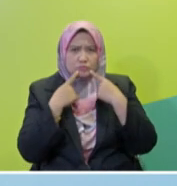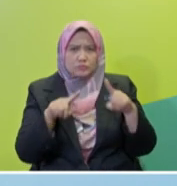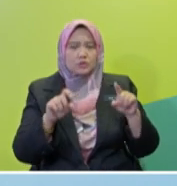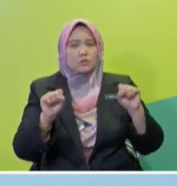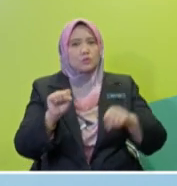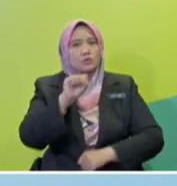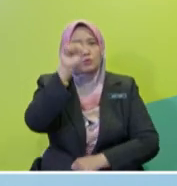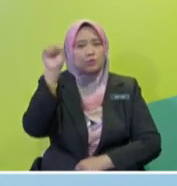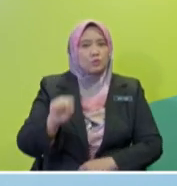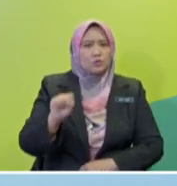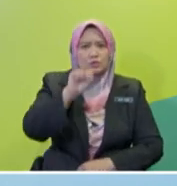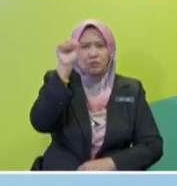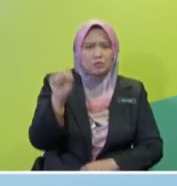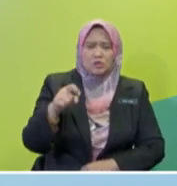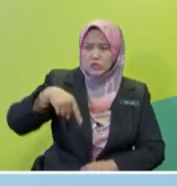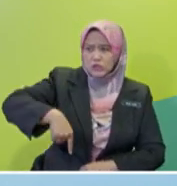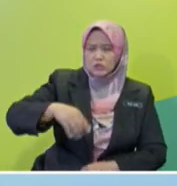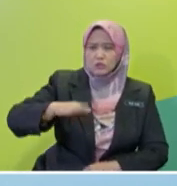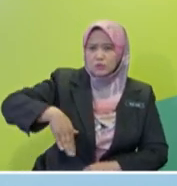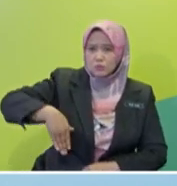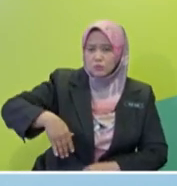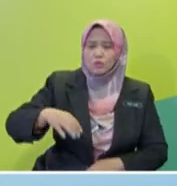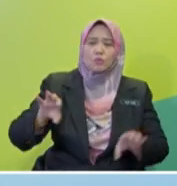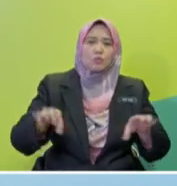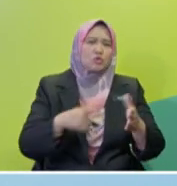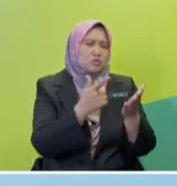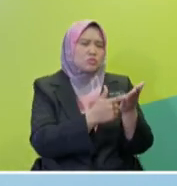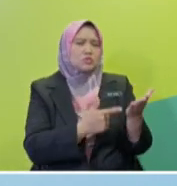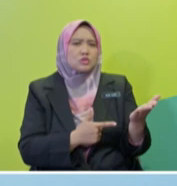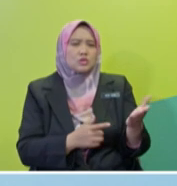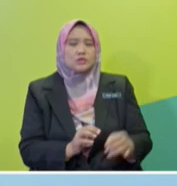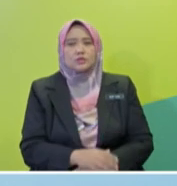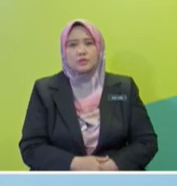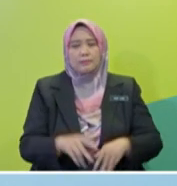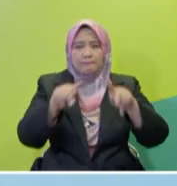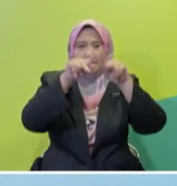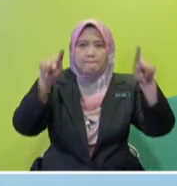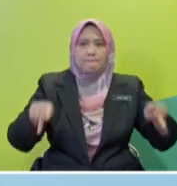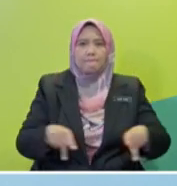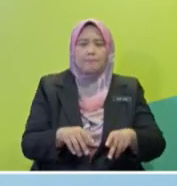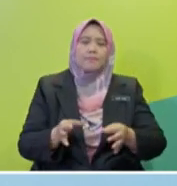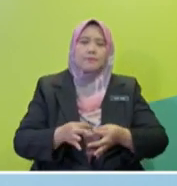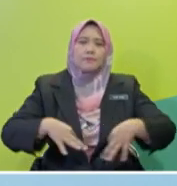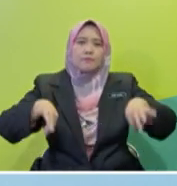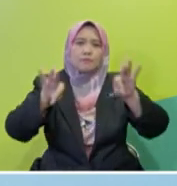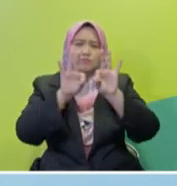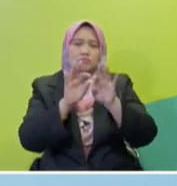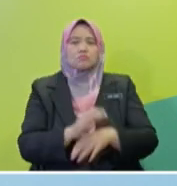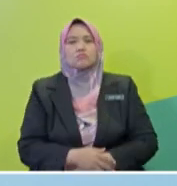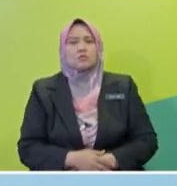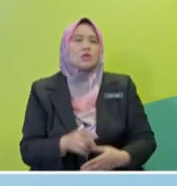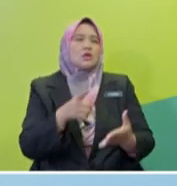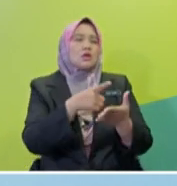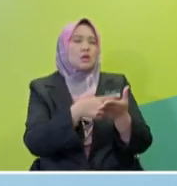melakukan cerita yang pertama adalah Apakah maklumat ya hendak disampaikan dalam bahasa Jawa ini kemudian apakah